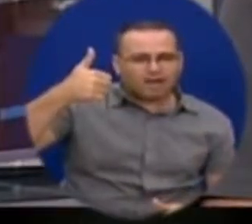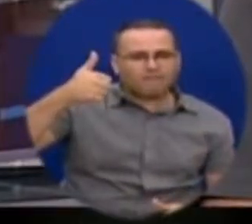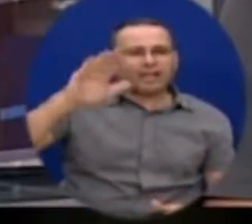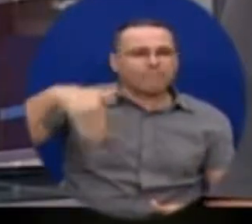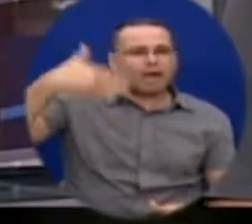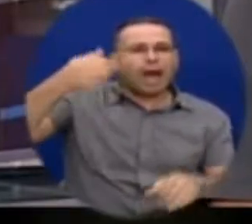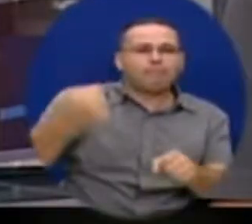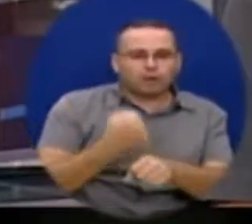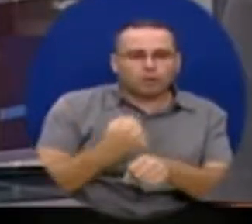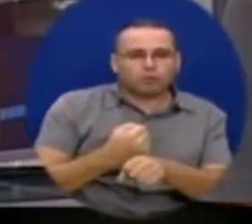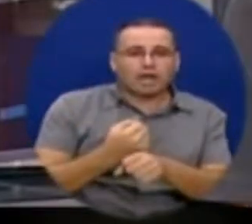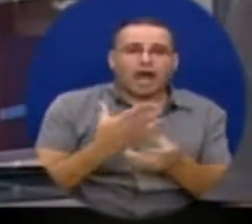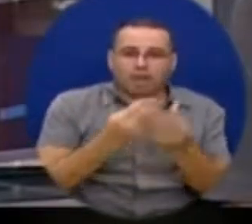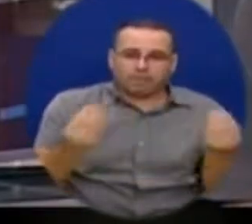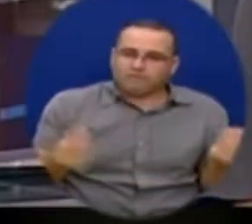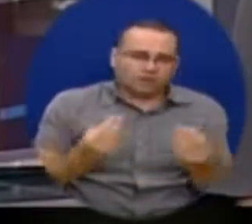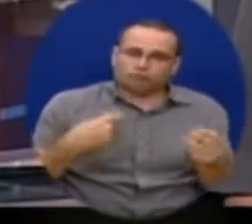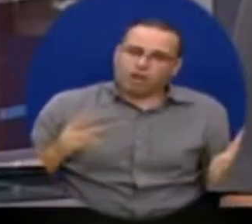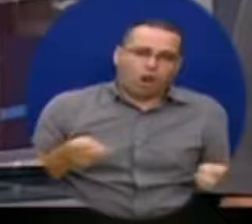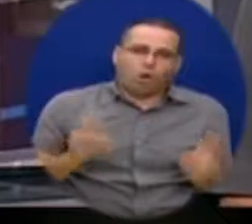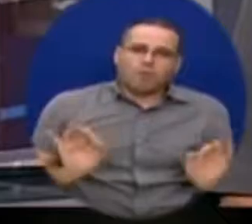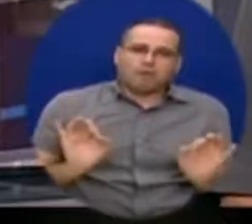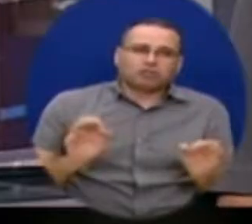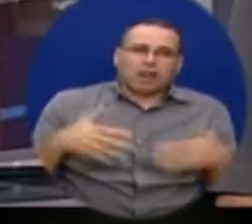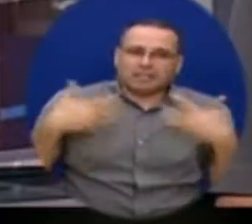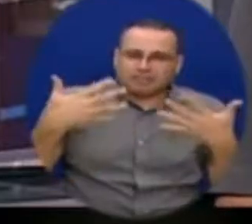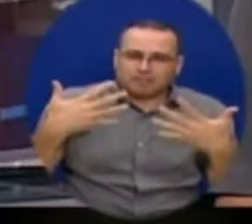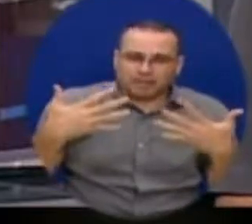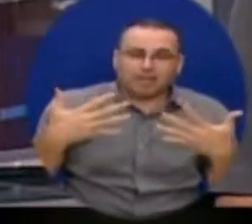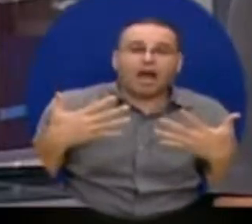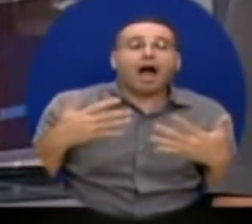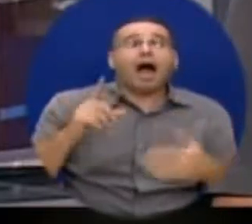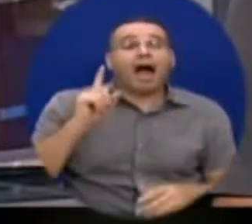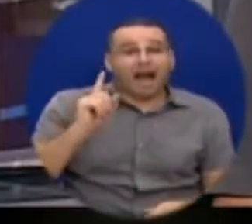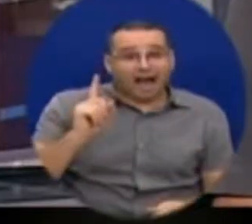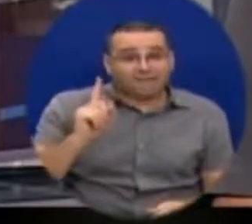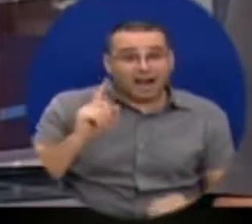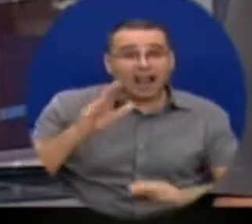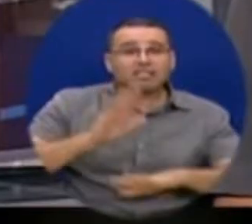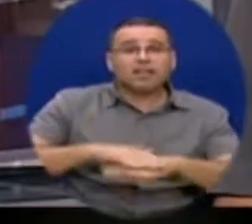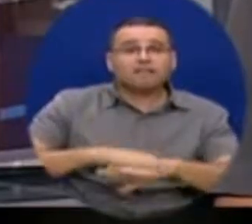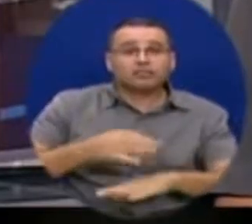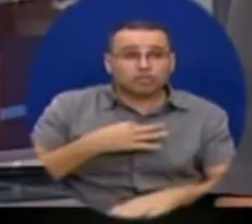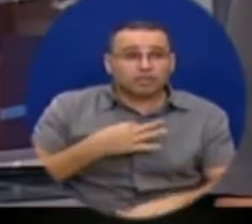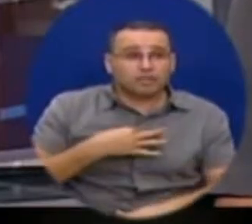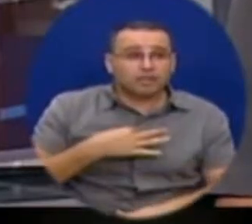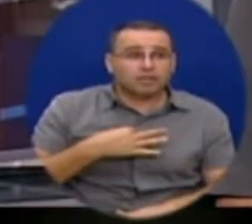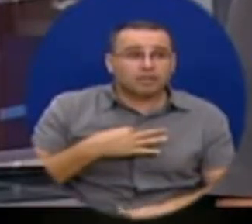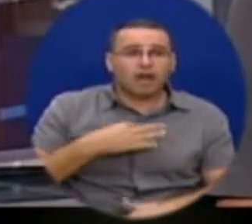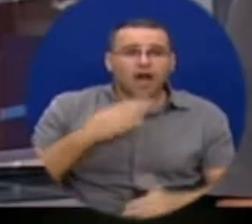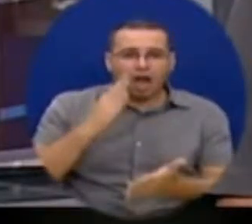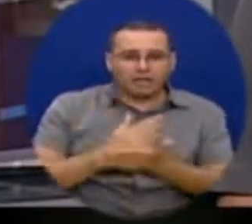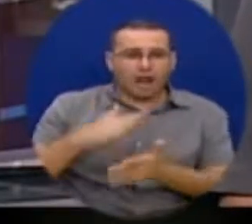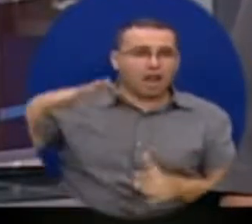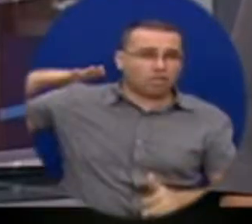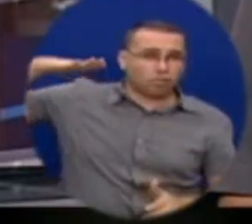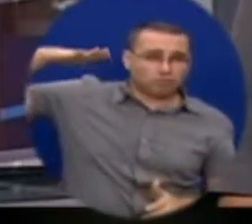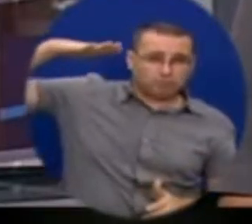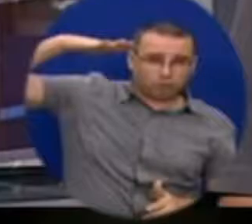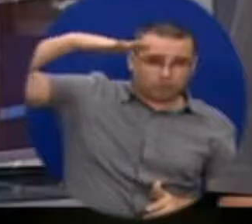כך. הרבה דברים שאני לא יכול לדבר עליהם ממש, אבל בעיקרון התפקיד היה לטוס